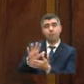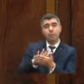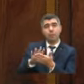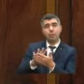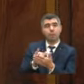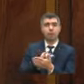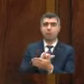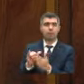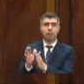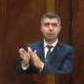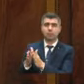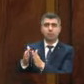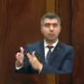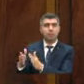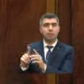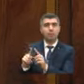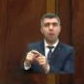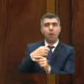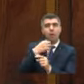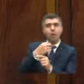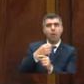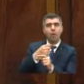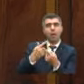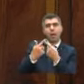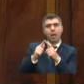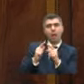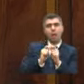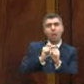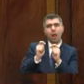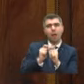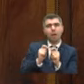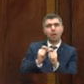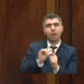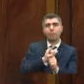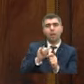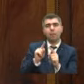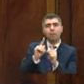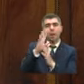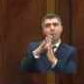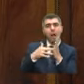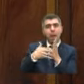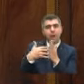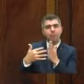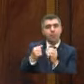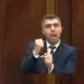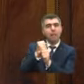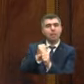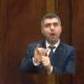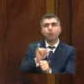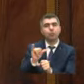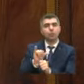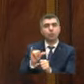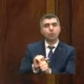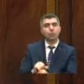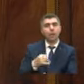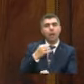قلت حاجه ورد عليها واحد رئيس حزب، ليش هذه قضيه قاعد تناقش؟ ناقش معايا البرامج العمليه ولا تقول